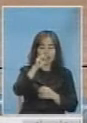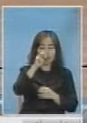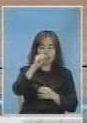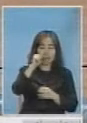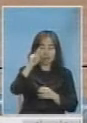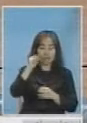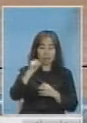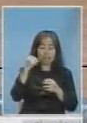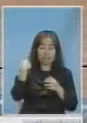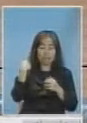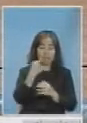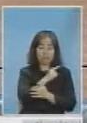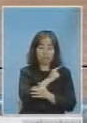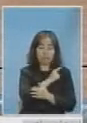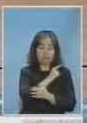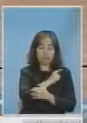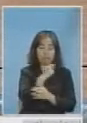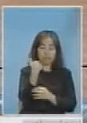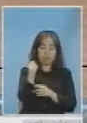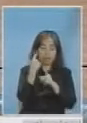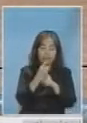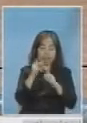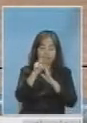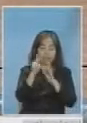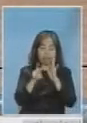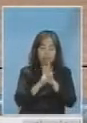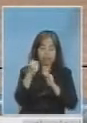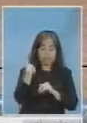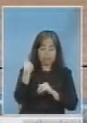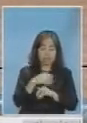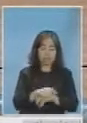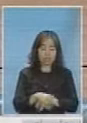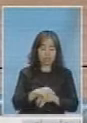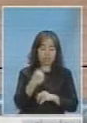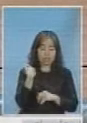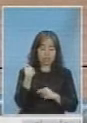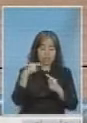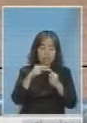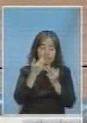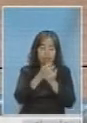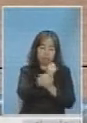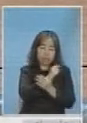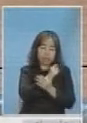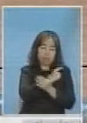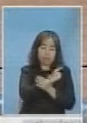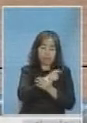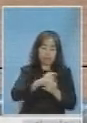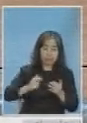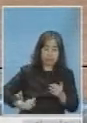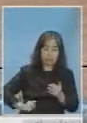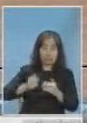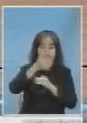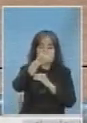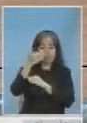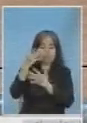ที่มีบทบาทหน้าที่ชัดเจนอยู่แล้วตามกฎหมายนี้ก็คือต้องพิทักษ์รักษาไว้ซึ่งชาติศาสนาพระมหากษัตริย์